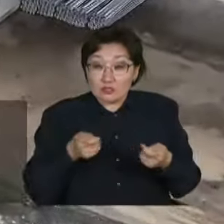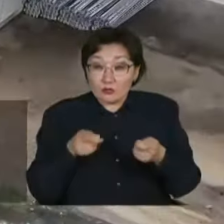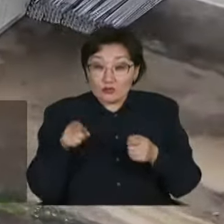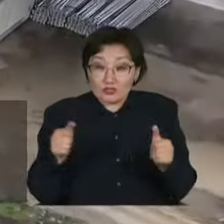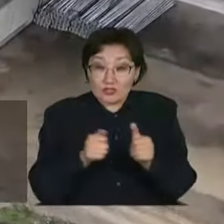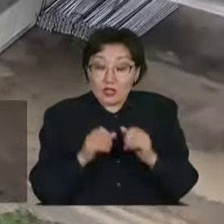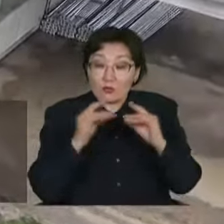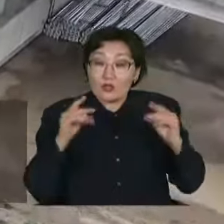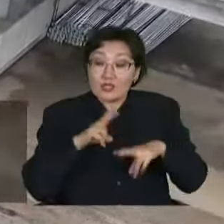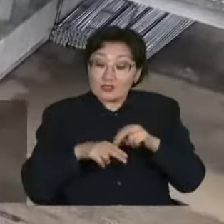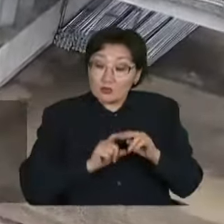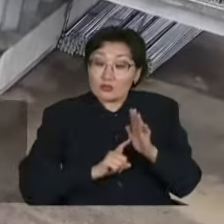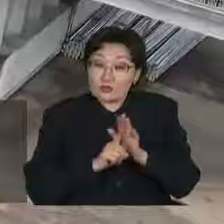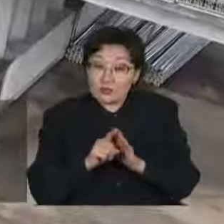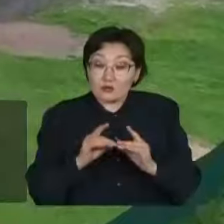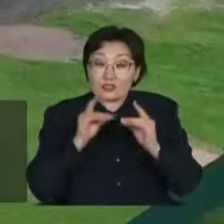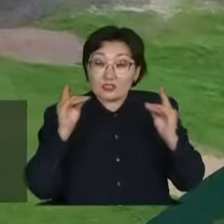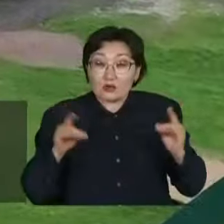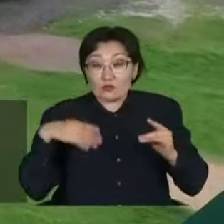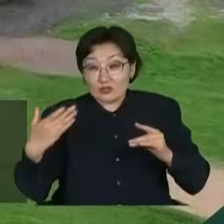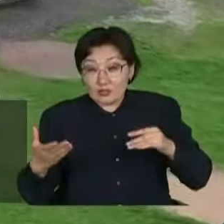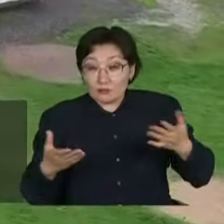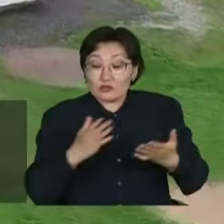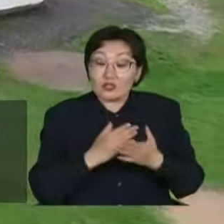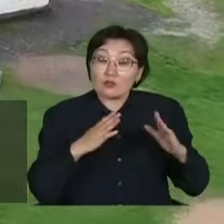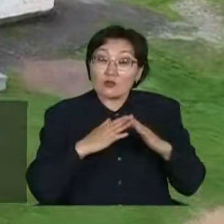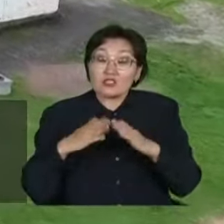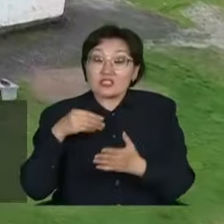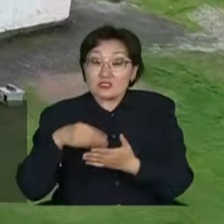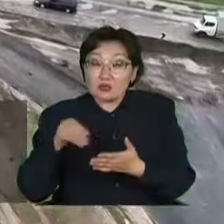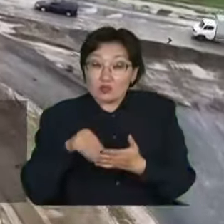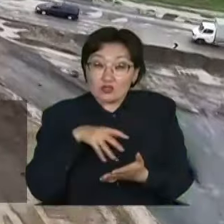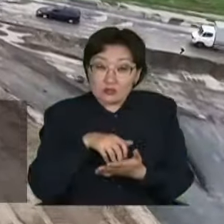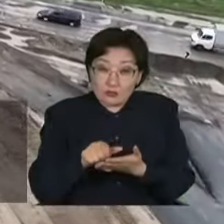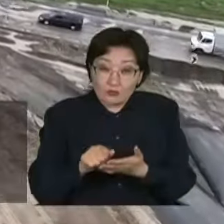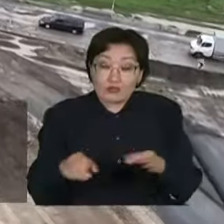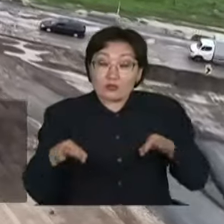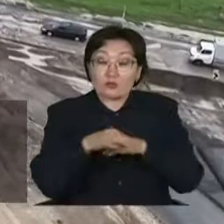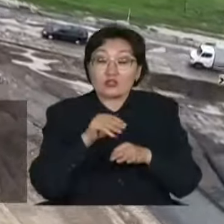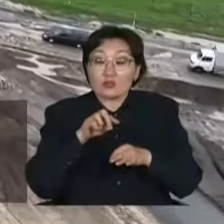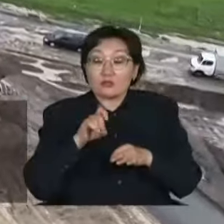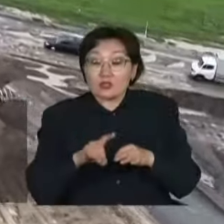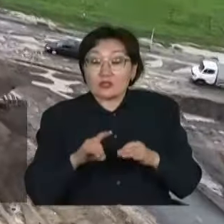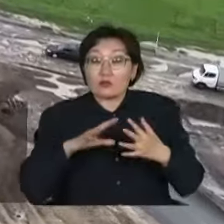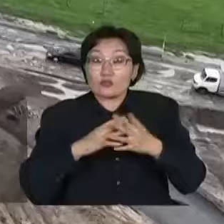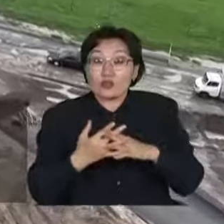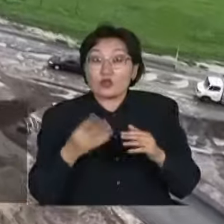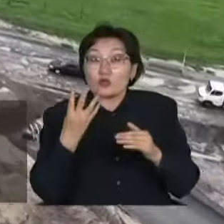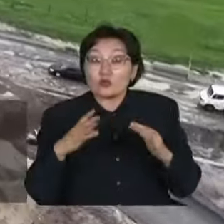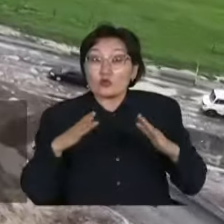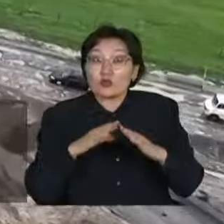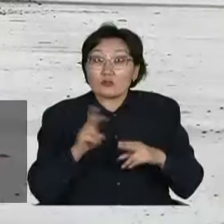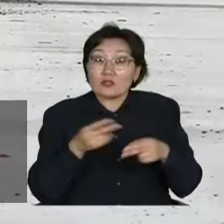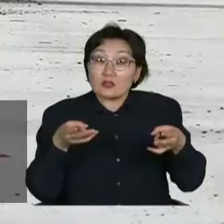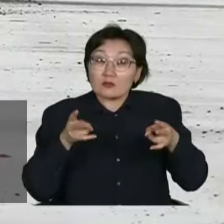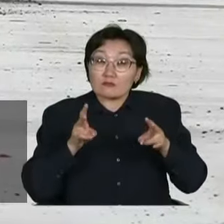маңында көпір салуға кірісіп кетті. Өткелдің екі жағында орналасқан үйлер сатып алынып, сүрілді. Жоба тек Жібек жолы ауылының түбіндегі 4 үйді елеусіз